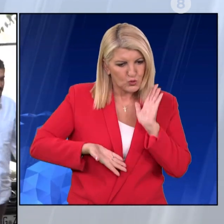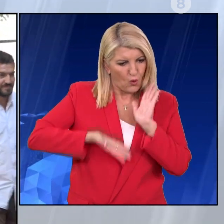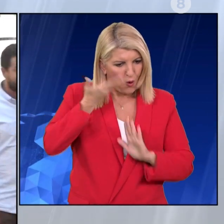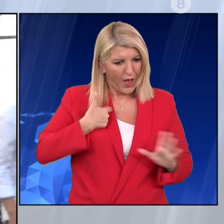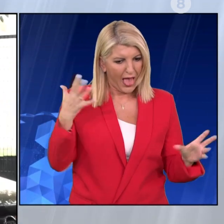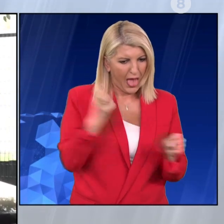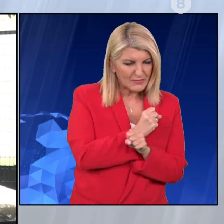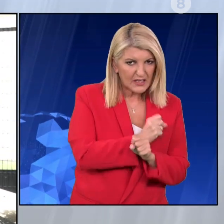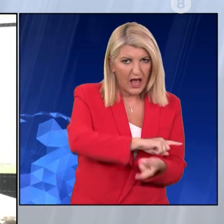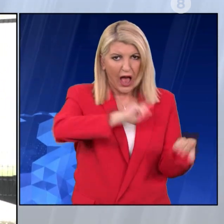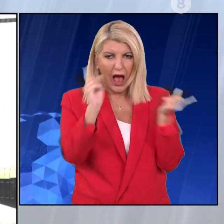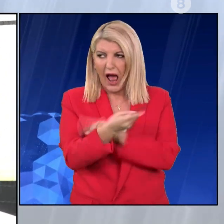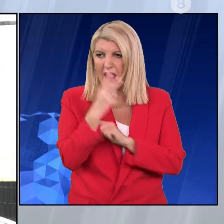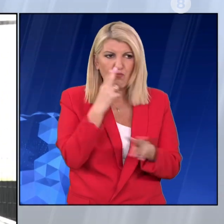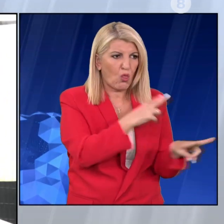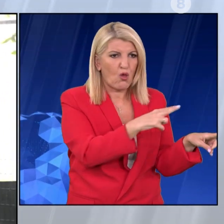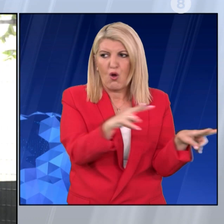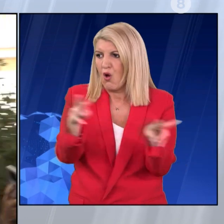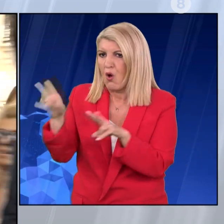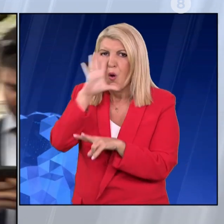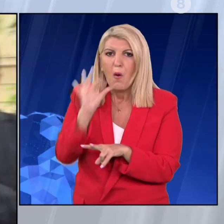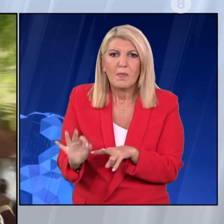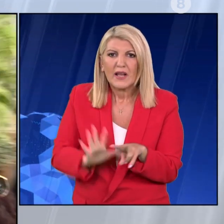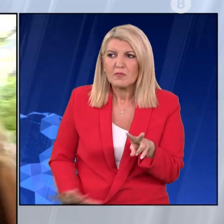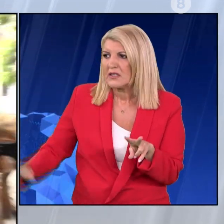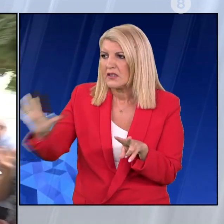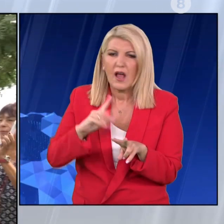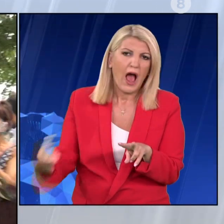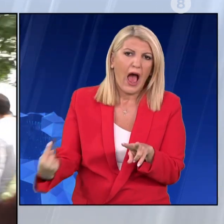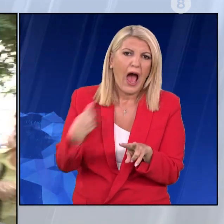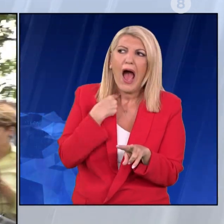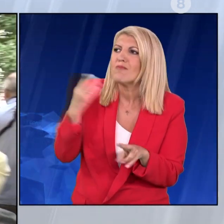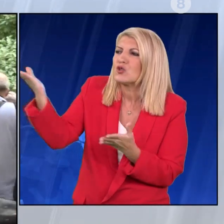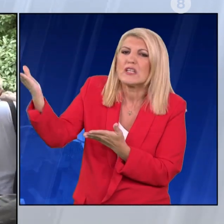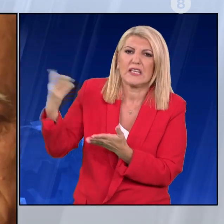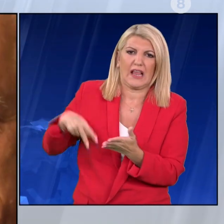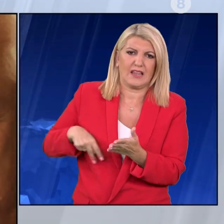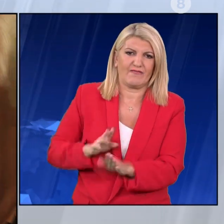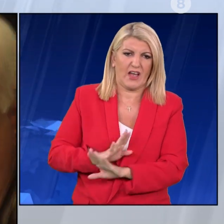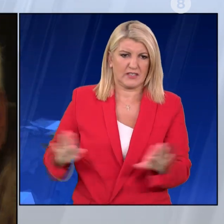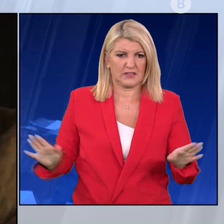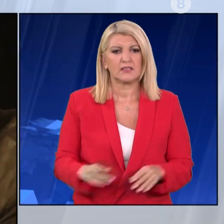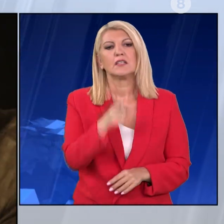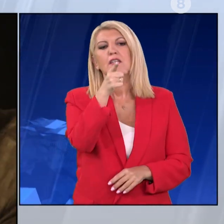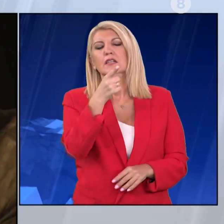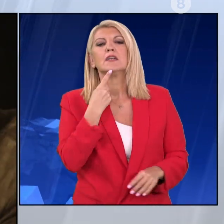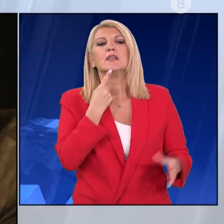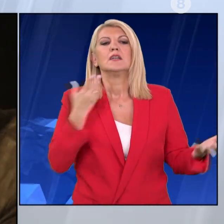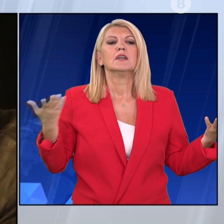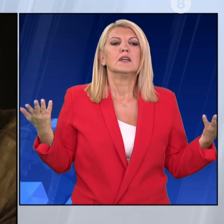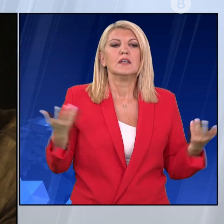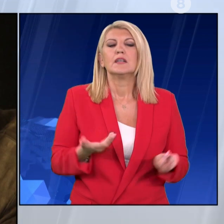αυγής επιχείρησε να διαψεύσει τις κατηγορίες που εξαπολύονται σε βάρους τηςς εφης αξιόγλου περί υπονόμευσής του από την ηγεσία του συριζα το θέμα είναι αν θα φάμε τα